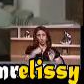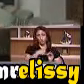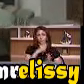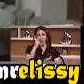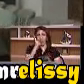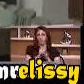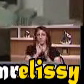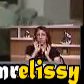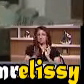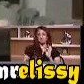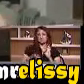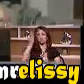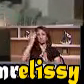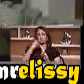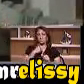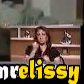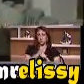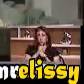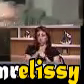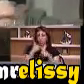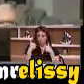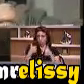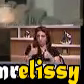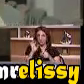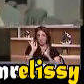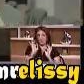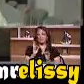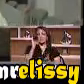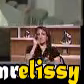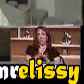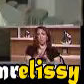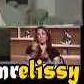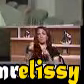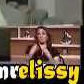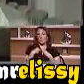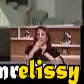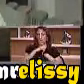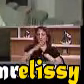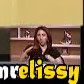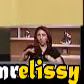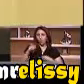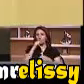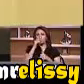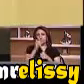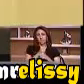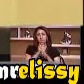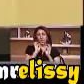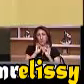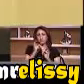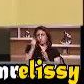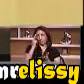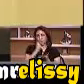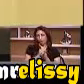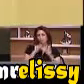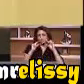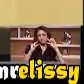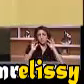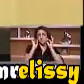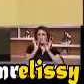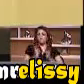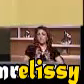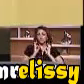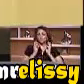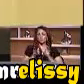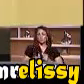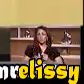مجزي؟ انا عايز اشتغل شغل مجزي يخليني يكفيني انا وبيتي واولادي. فوجئنا امس بتصريحات صادرة عن السيد وزير